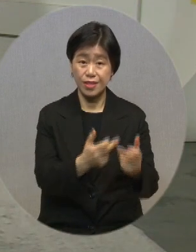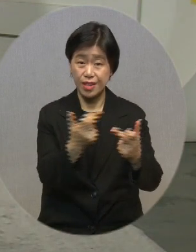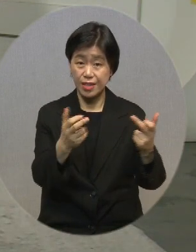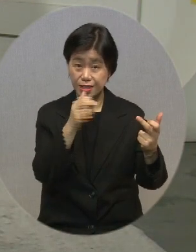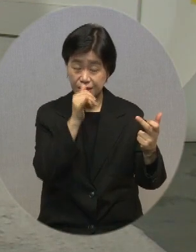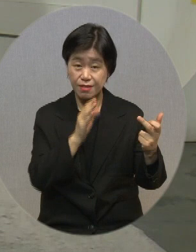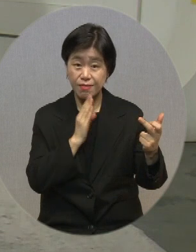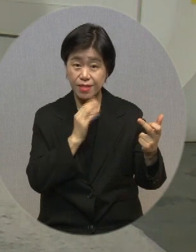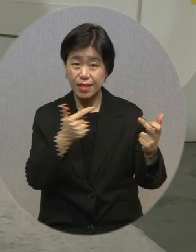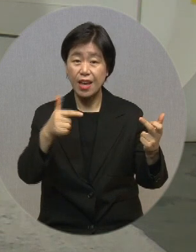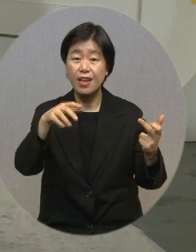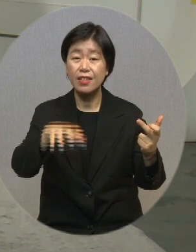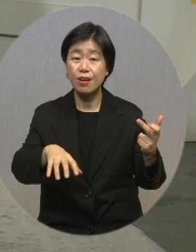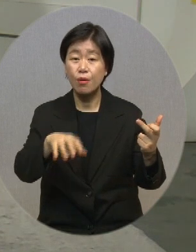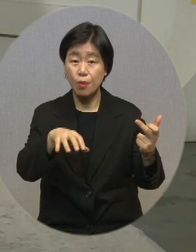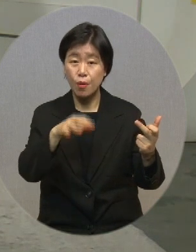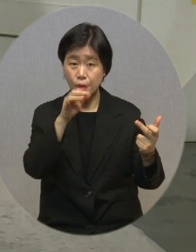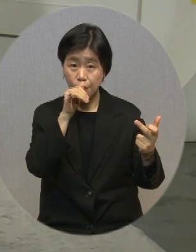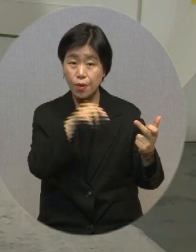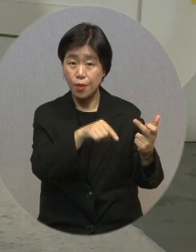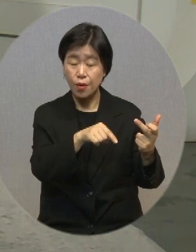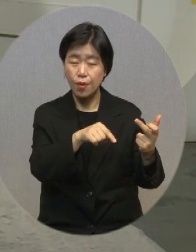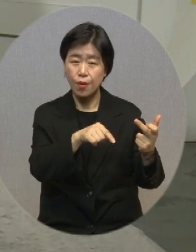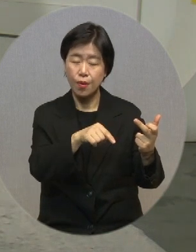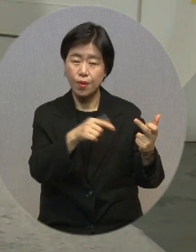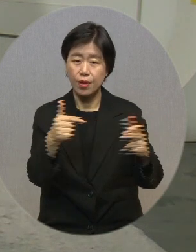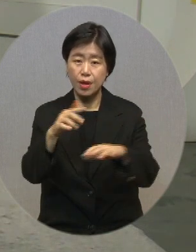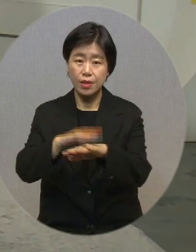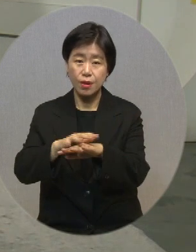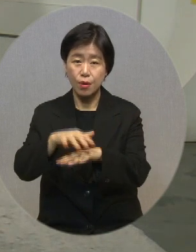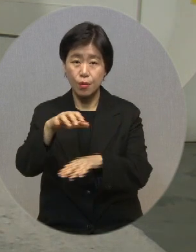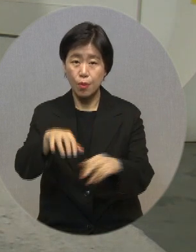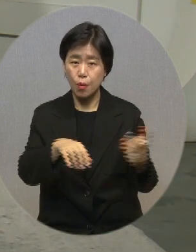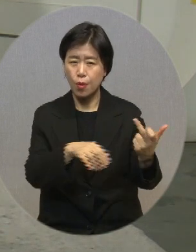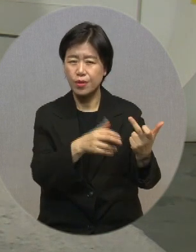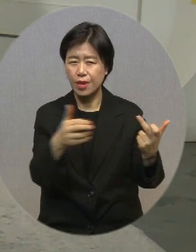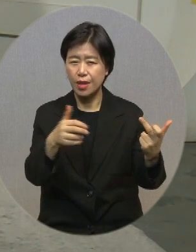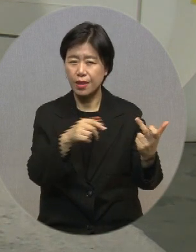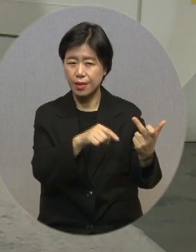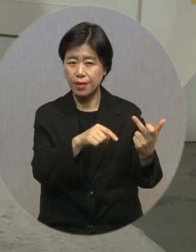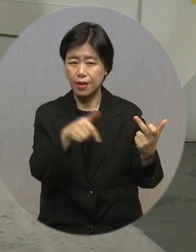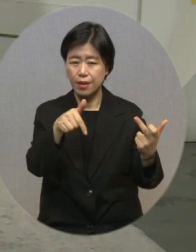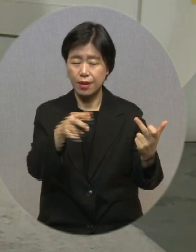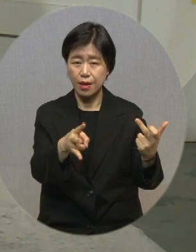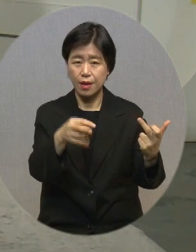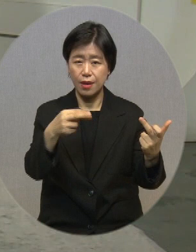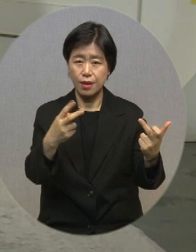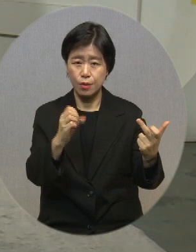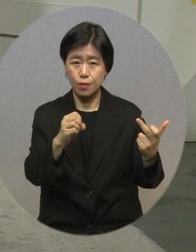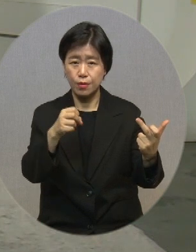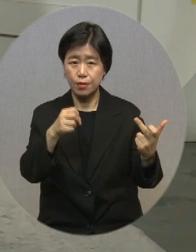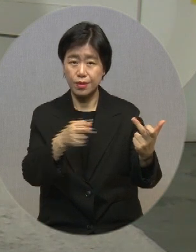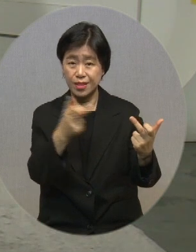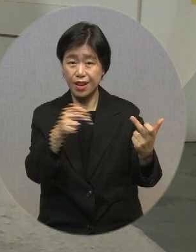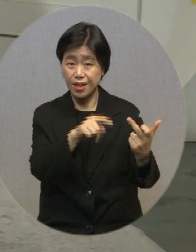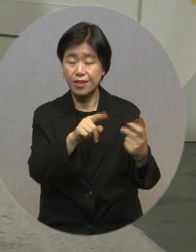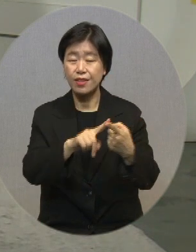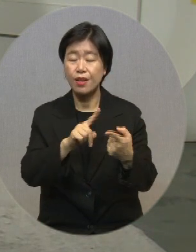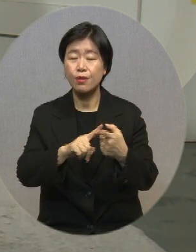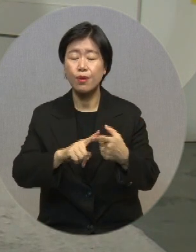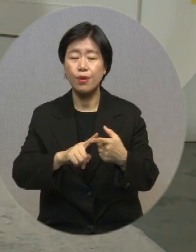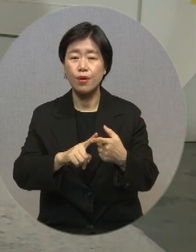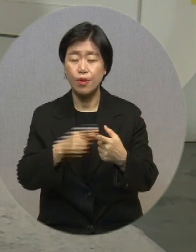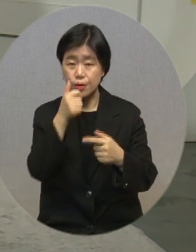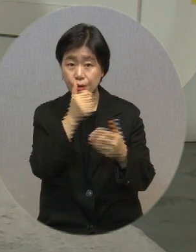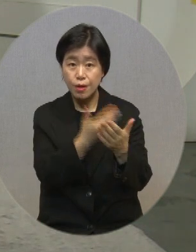예, 대전에 있는 계룡산 소개 한번 해주시겠어요? 계룡산이요. 예. 아주 명승지죠. 아.